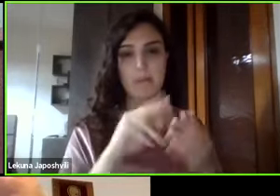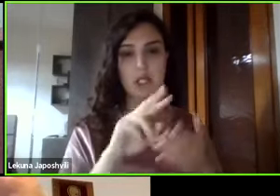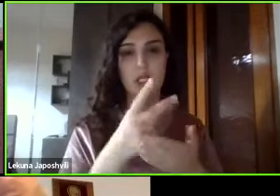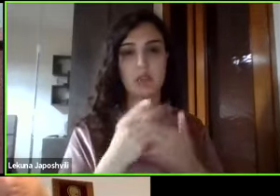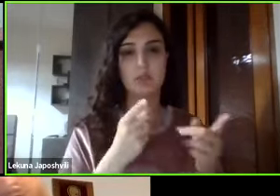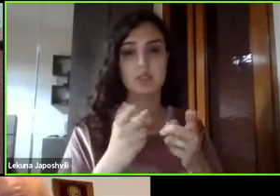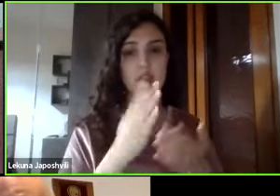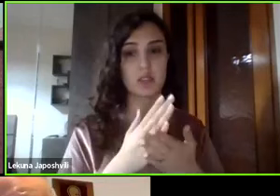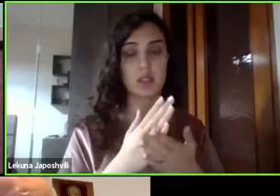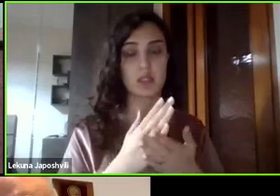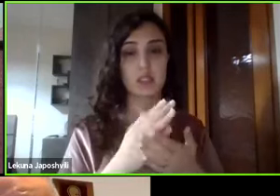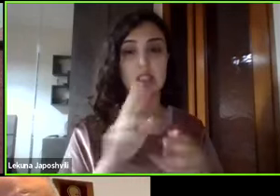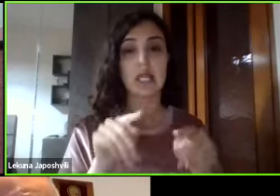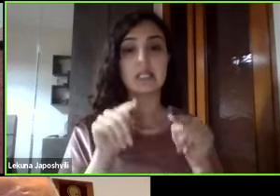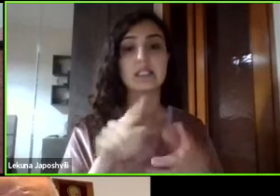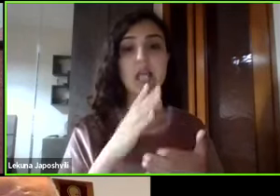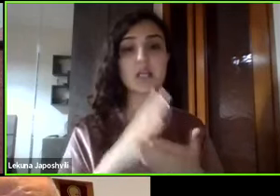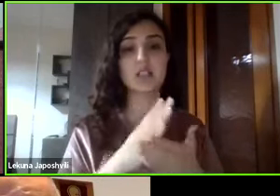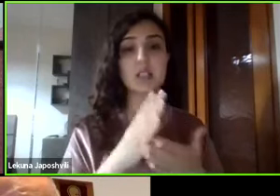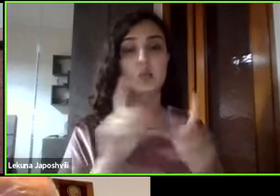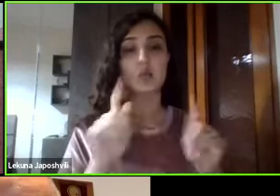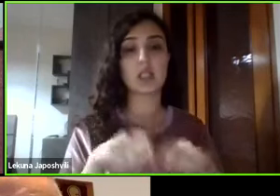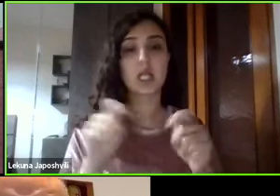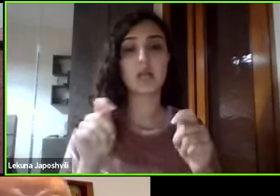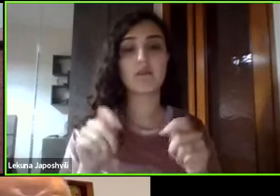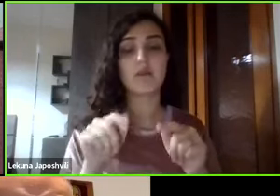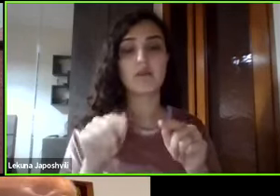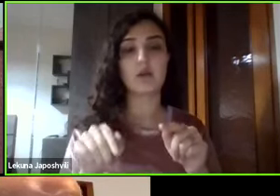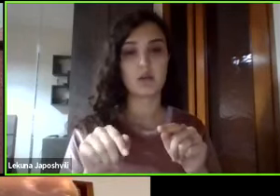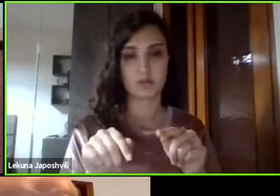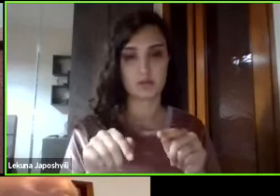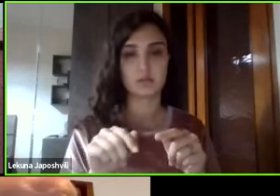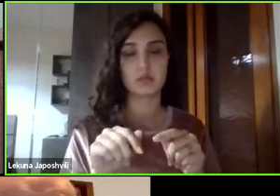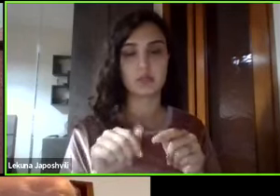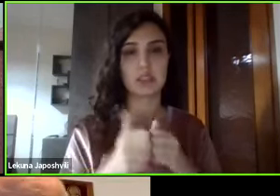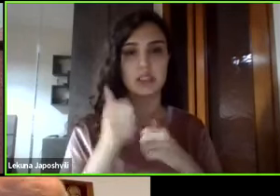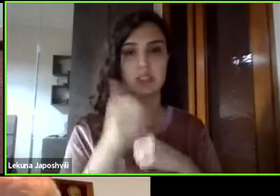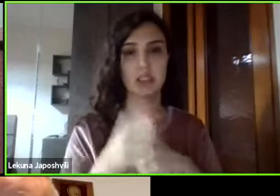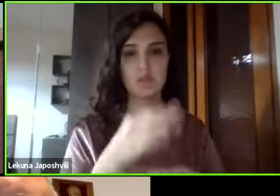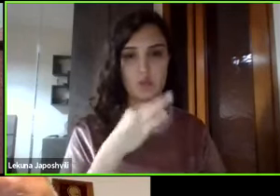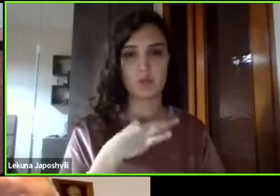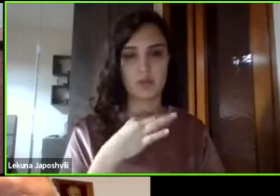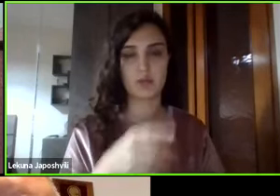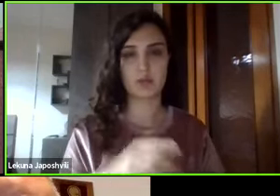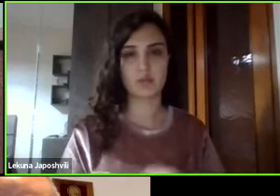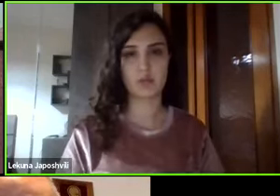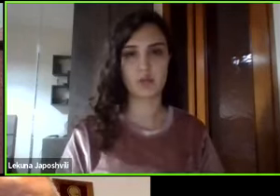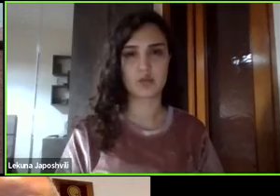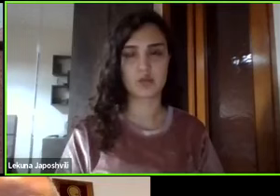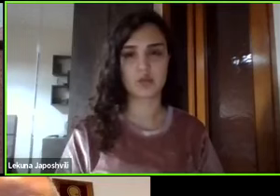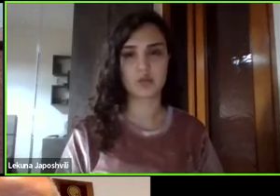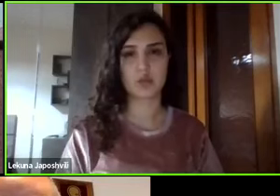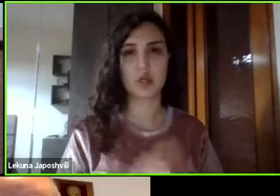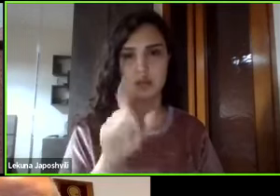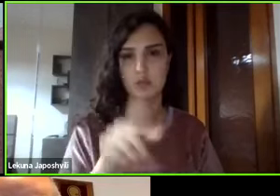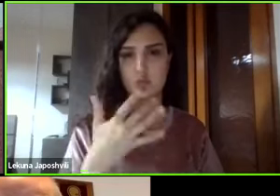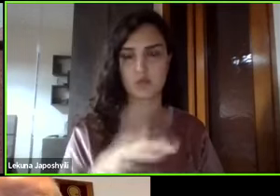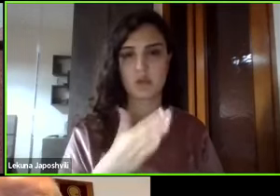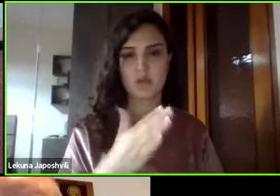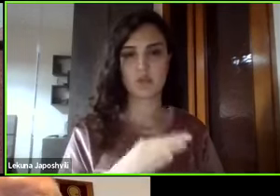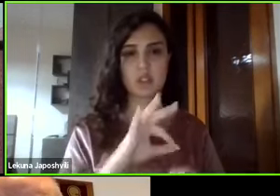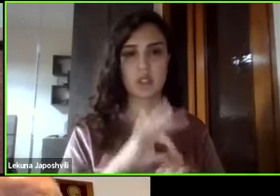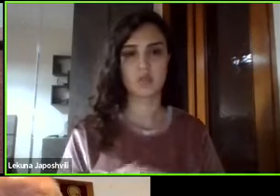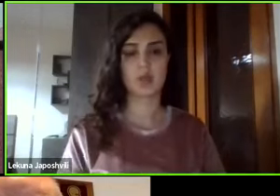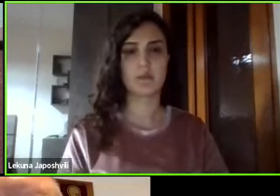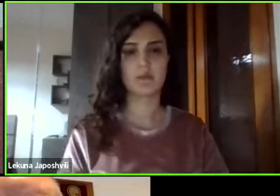არსებული დარღვევა, როგორც წესი, განაპირობებს პროგნოზს. და შესაძლოა ამ ადამიანს უკვე აქვს ხო ჩატარებული